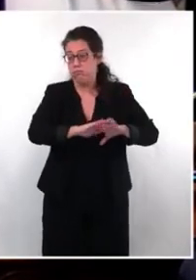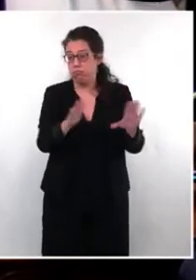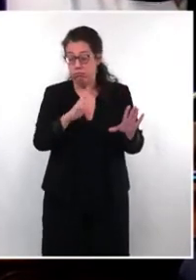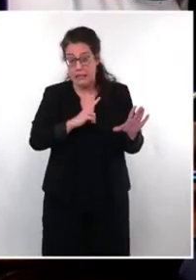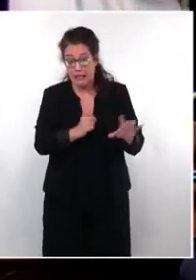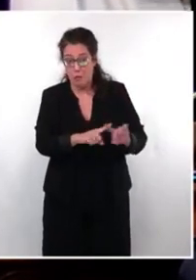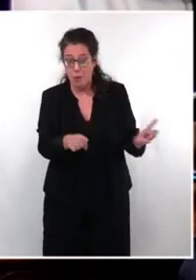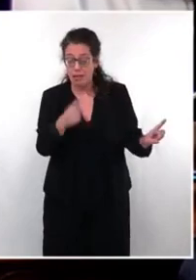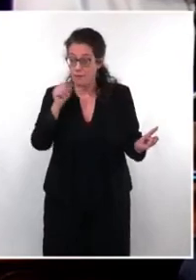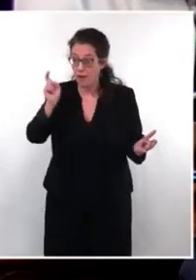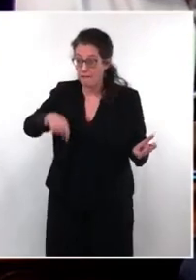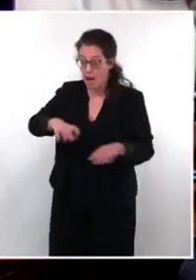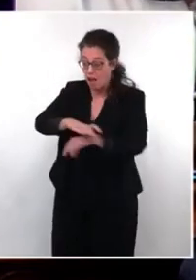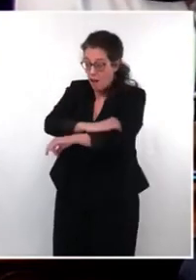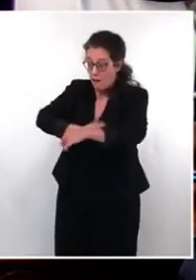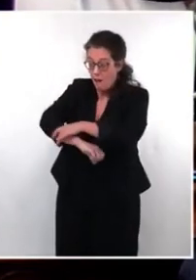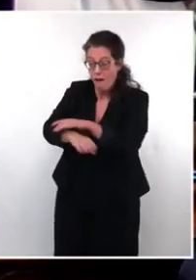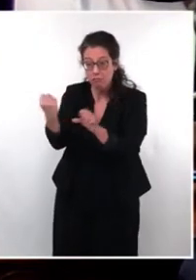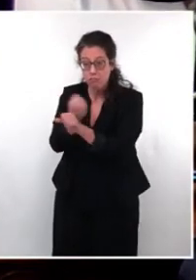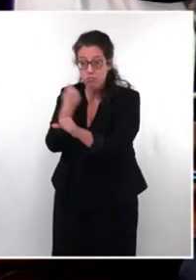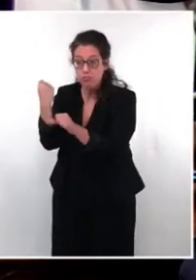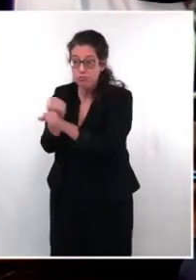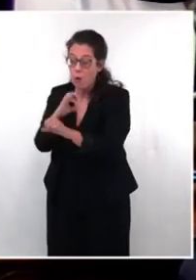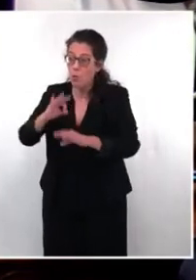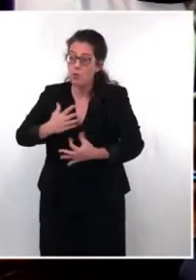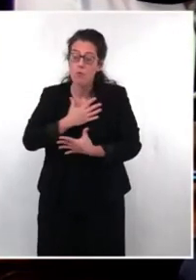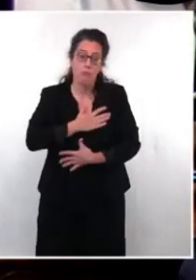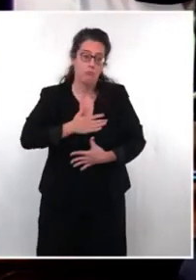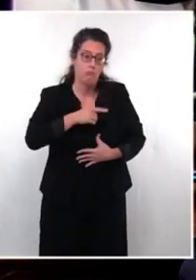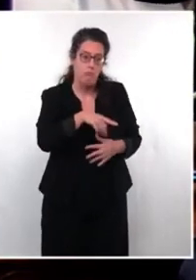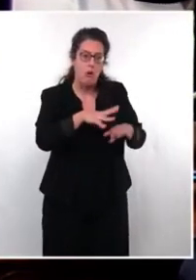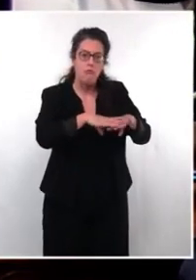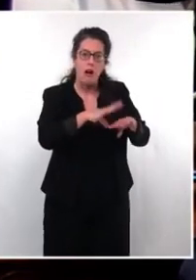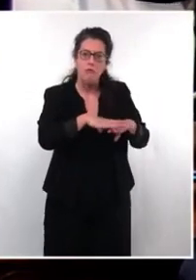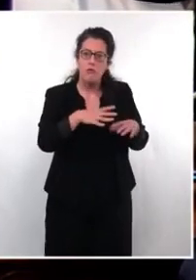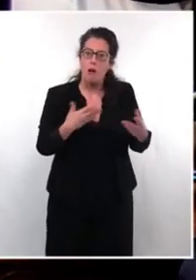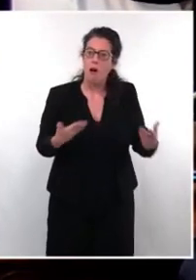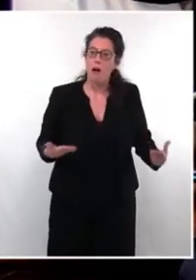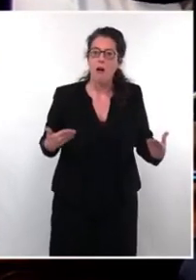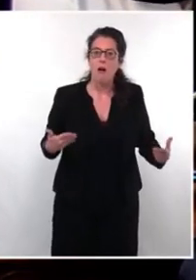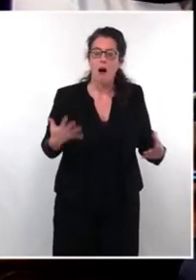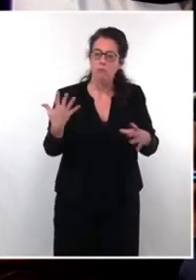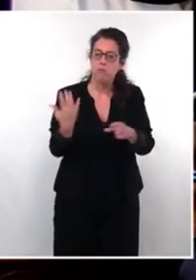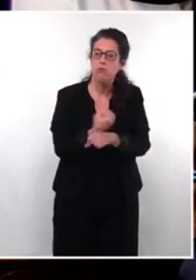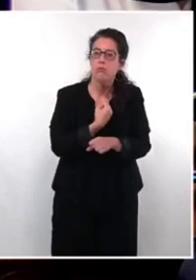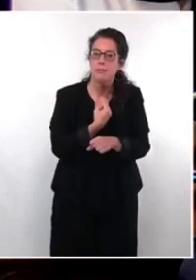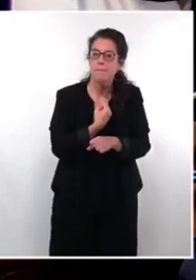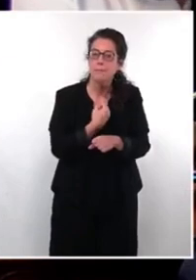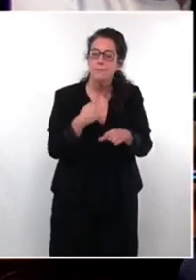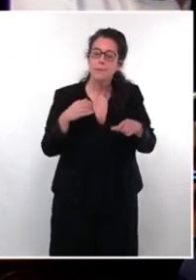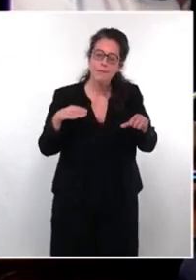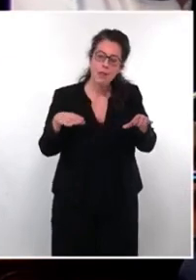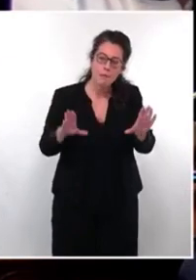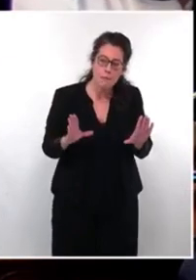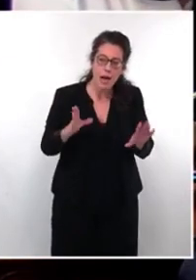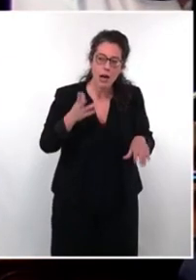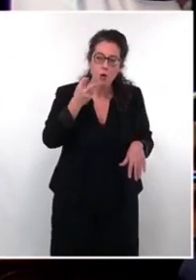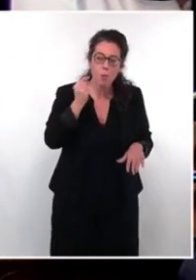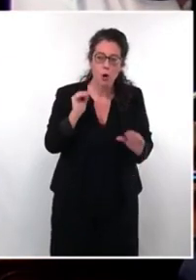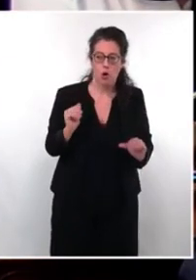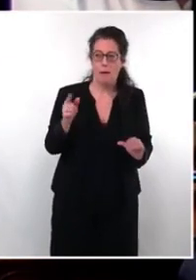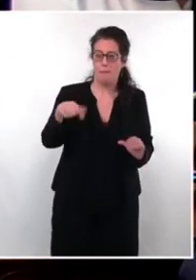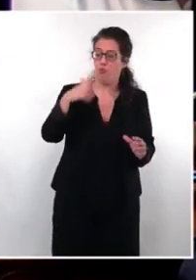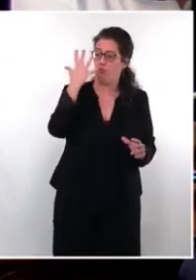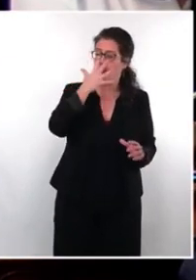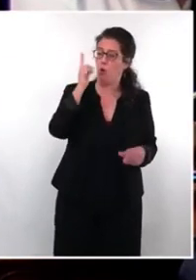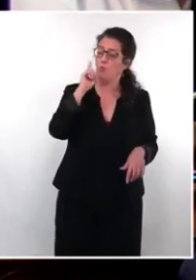fond qui a été fait et je suis très heureux de pouvoir dire aujourd'hui que le quartier des bassins à flot est un quartier réussi. Mais comprenez tout de même qu'on soit un peu troublé parce qu'on se rappelle